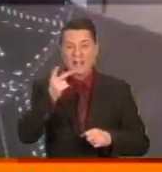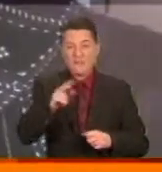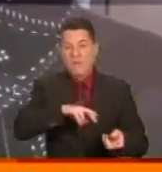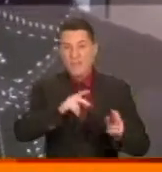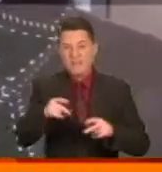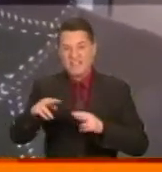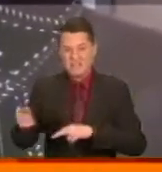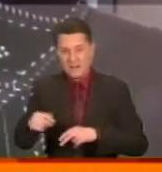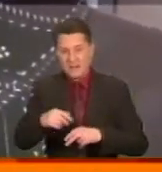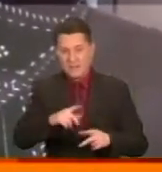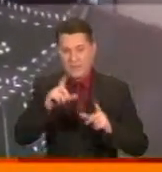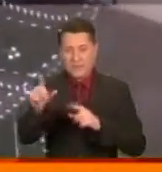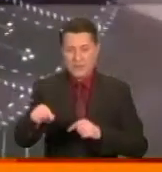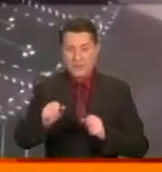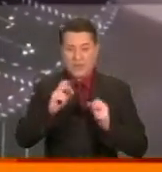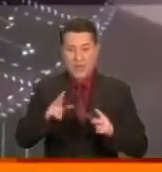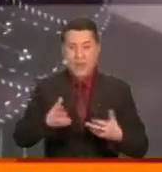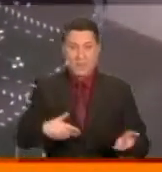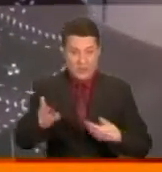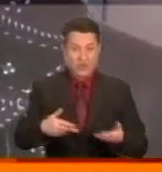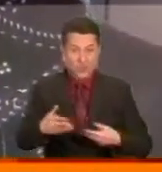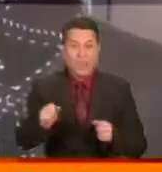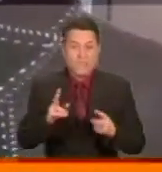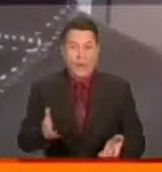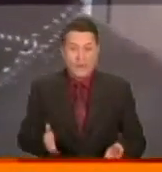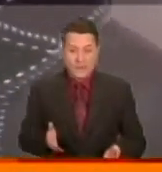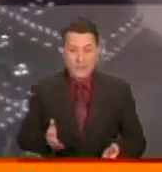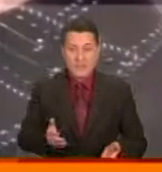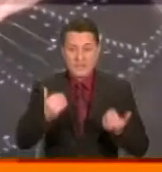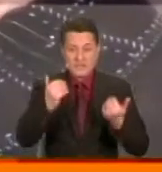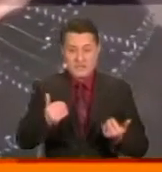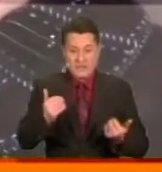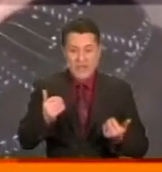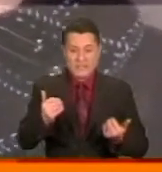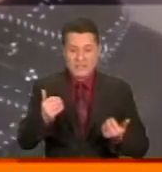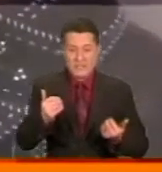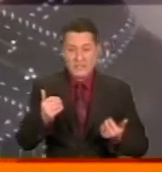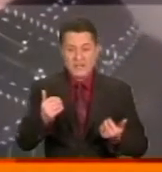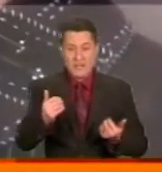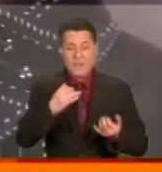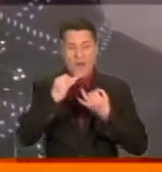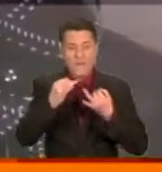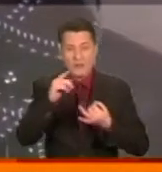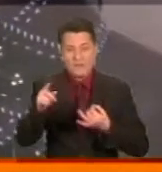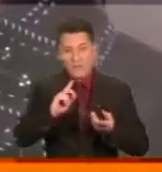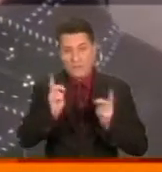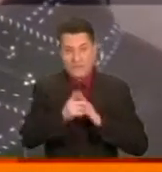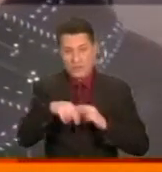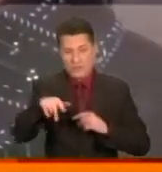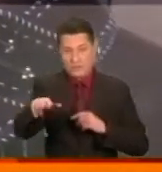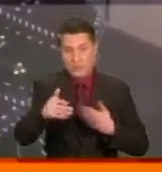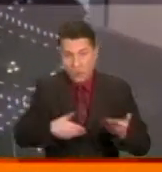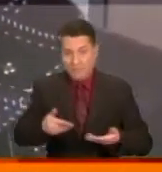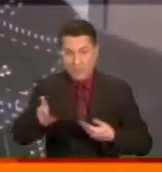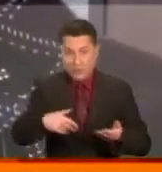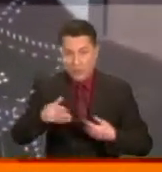їду. Як ви тепер будете добиратися? Пішком як іще. От зараз повернуся, з вами поговорю, повернуся, піду.